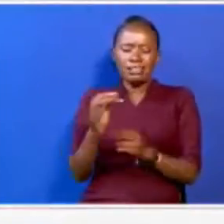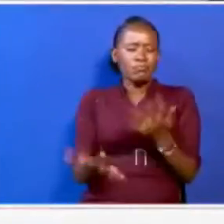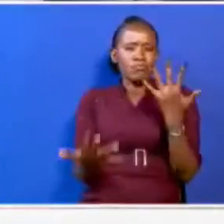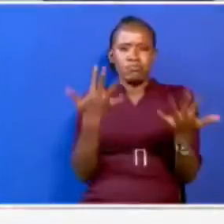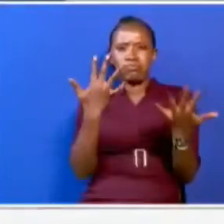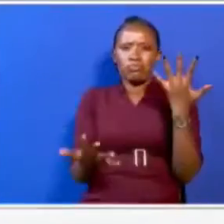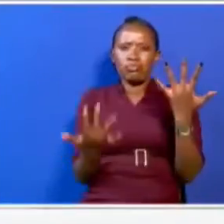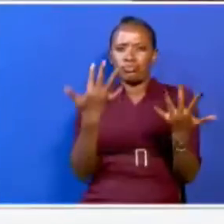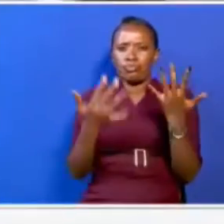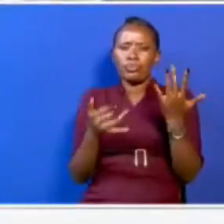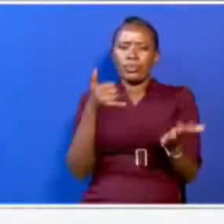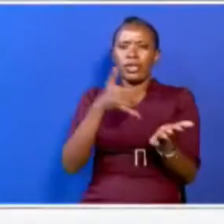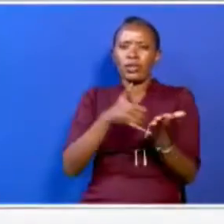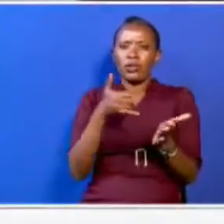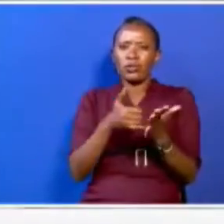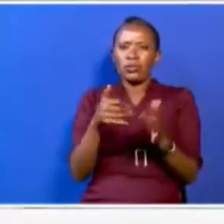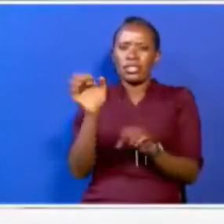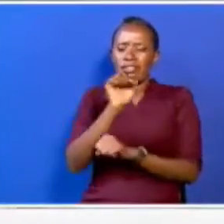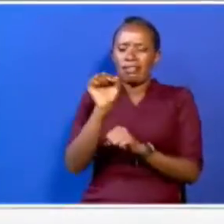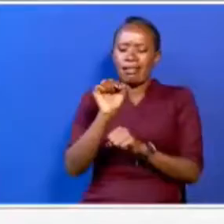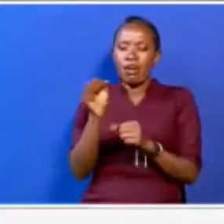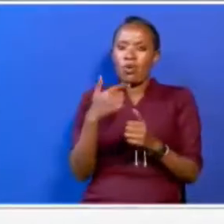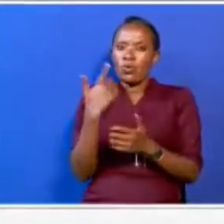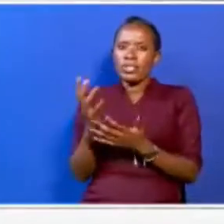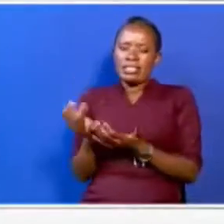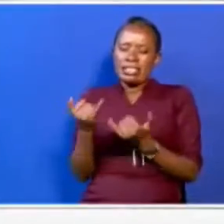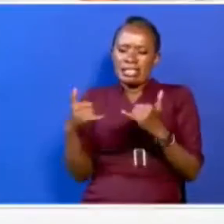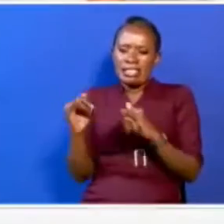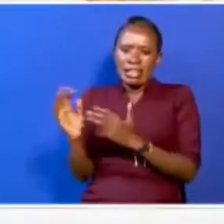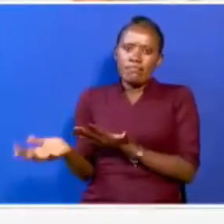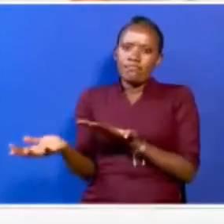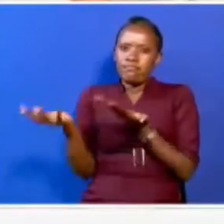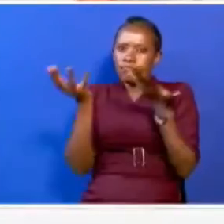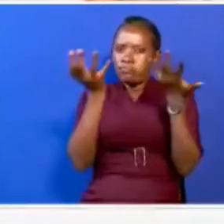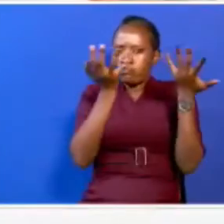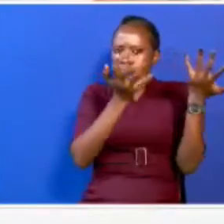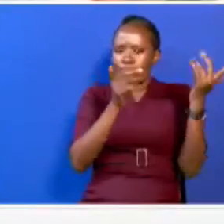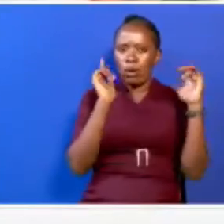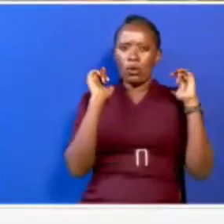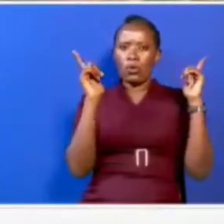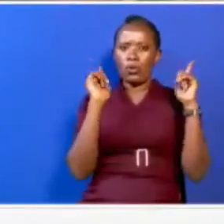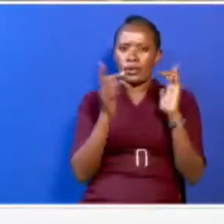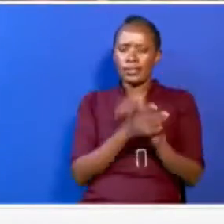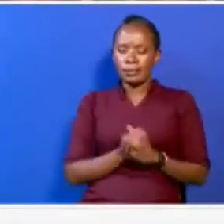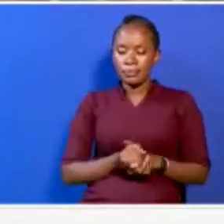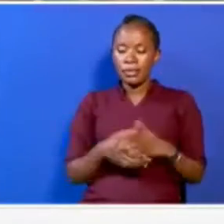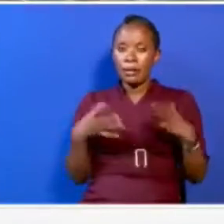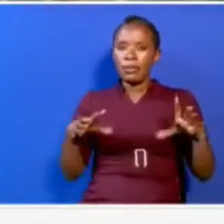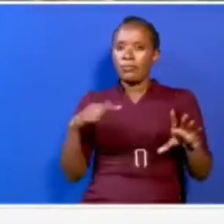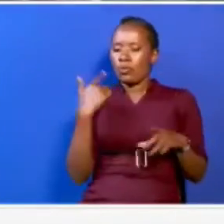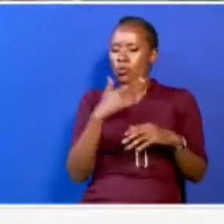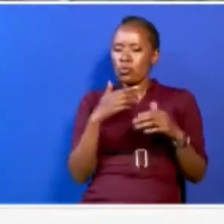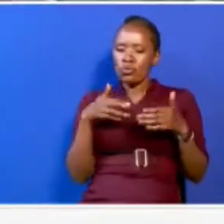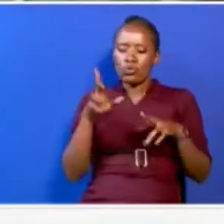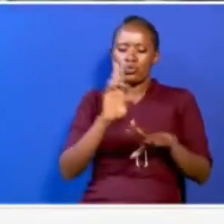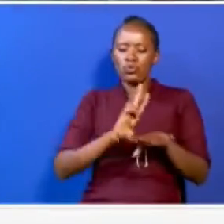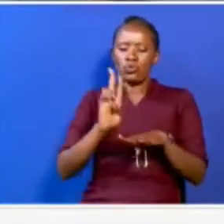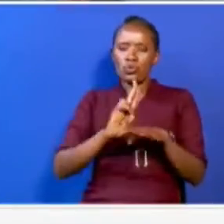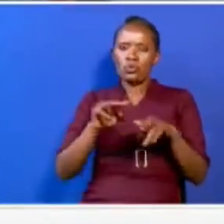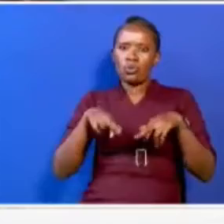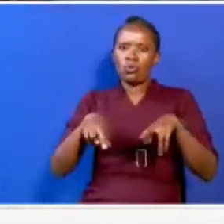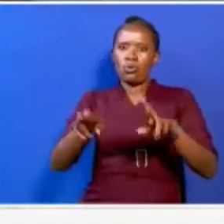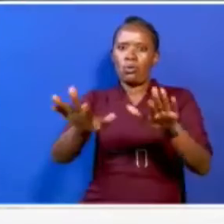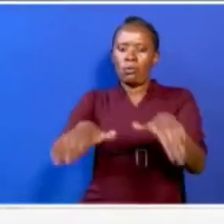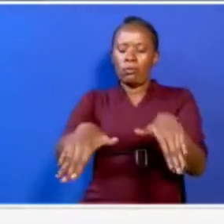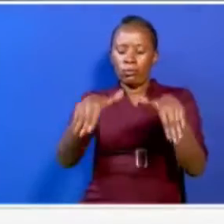yakiteketezwa ikiwemo kreni iliyokuwa inasaidia kuliinua trela hilo. Mchana wa leo waliokuwa kwenye barabara ya Mai Mahiu walilazimika